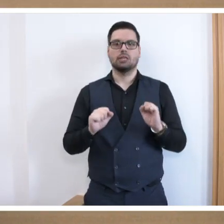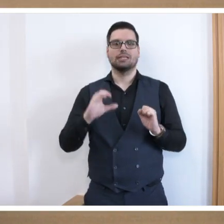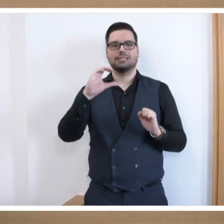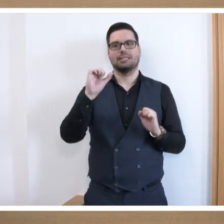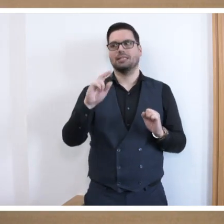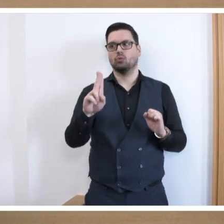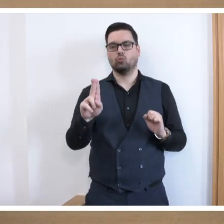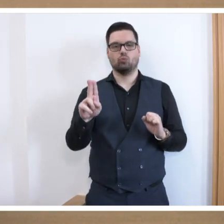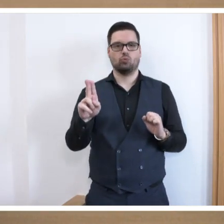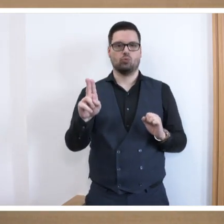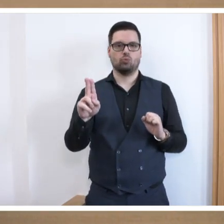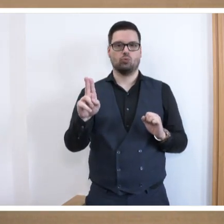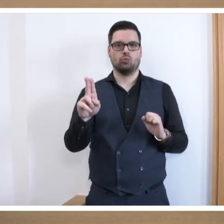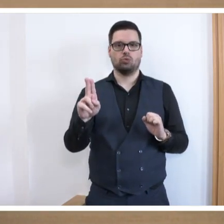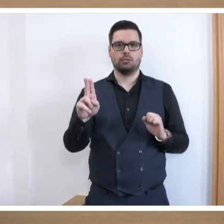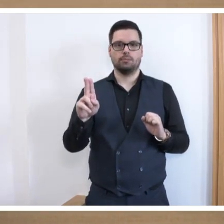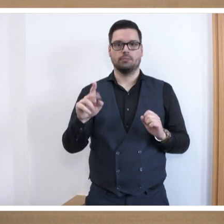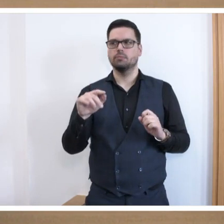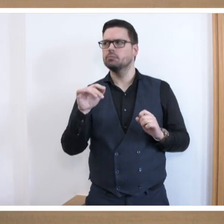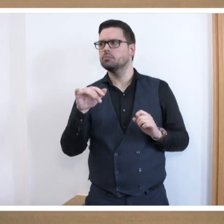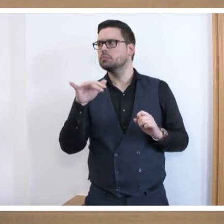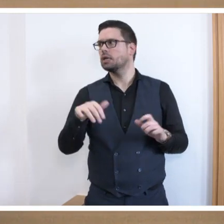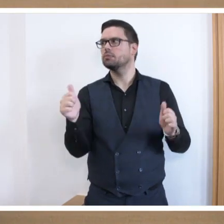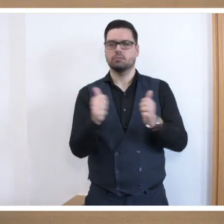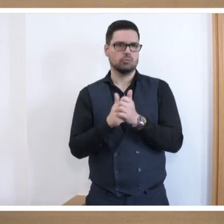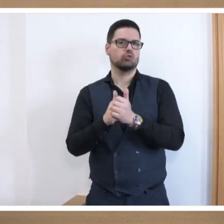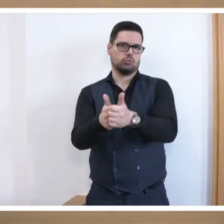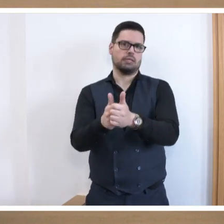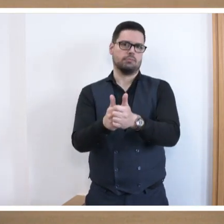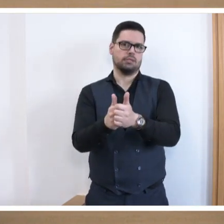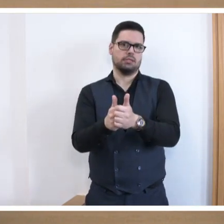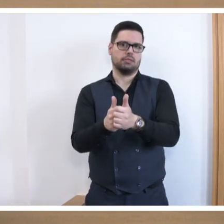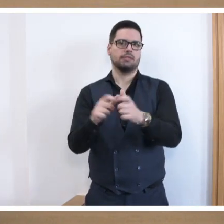CDU ist an der Stelle bei Ihnen und mit Ihnen unterwegs,